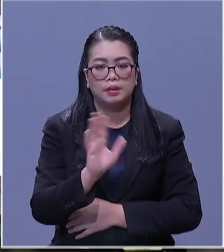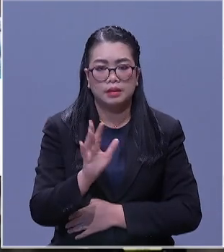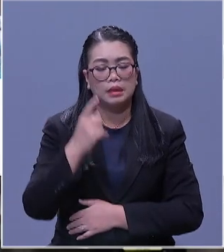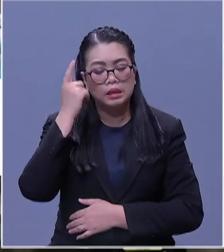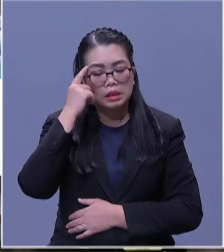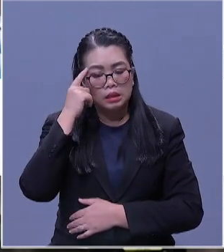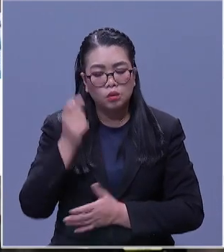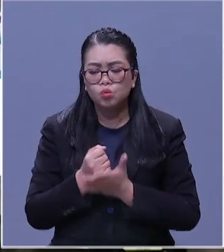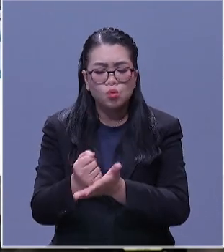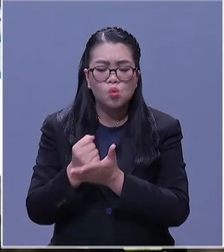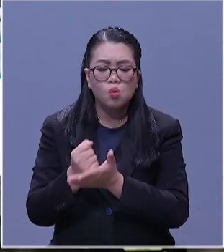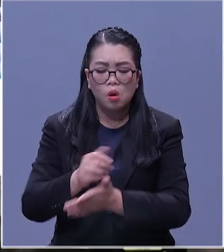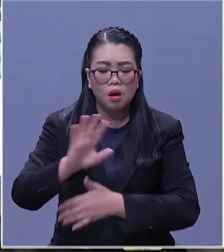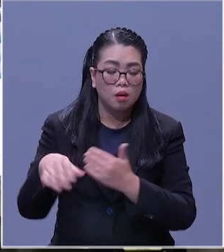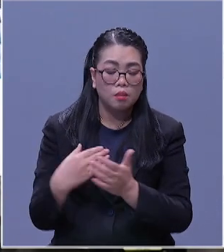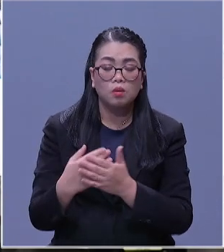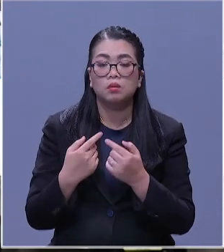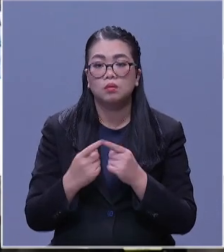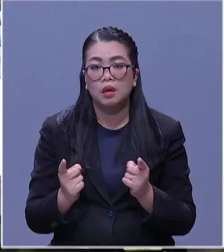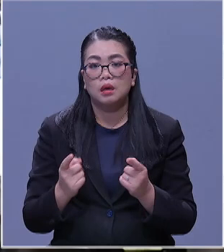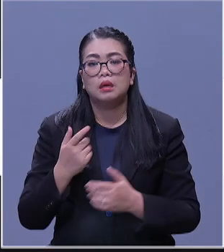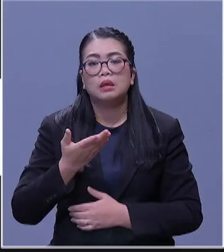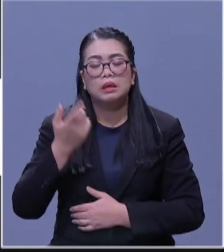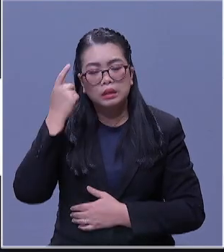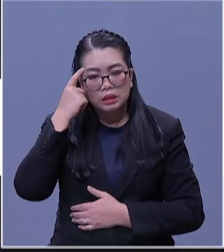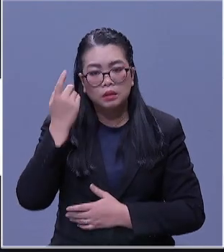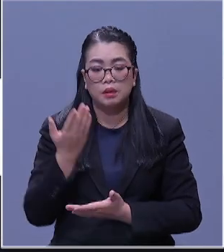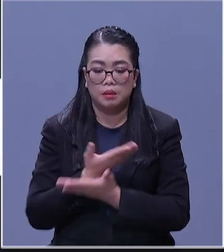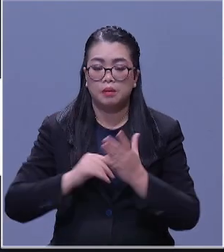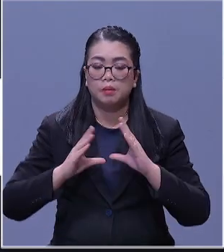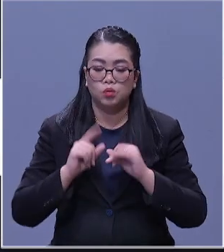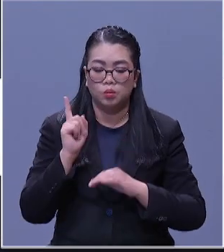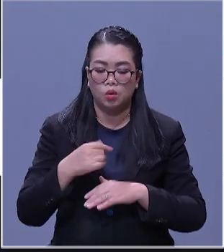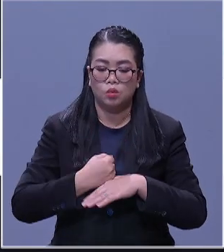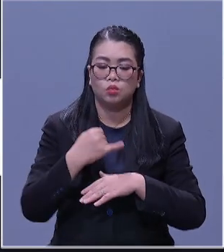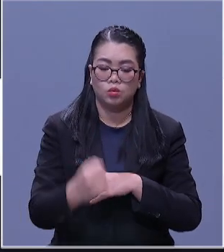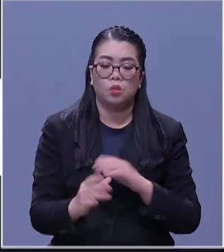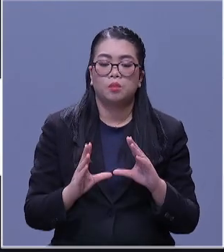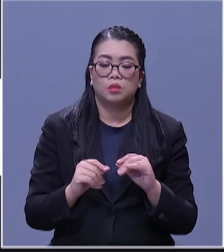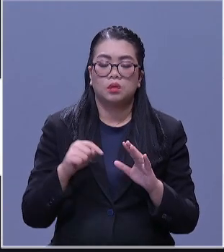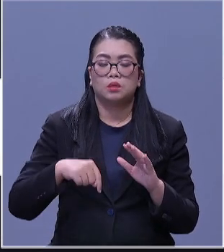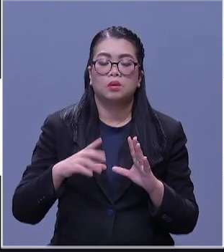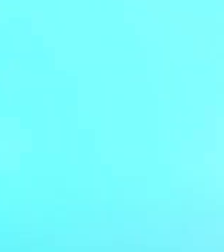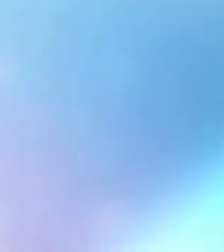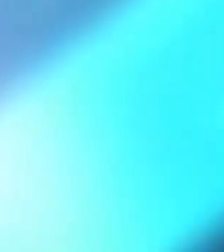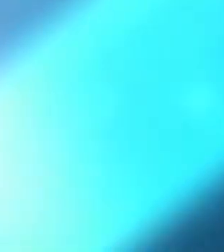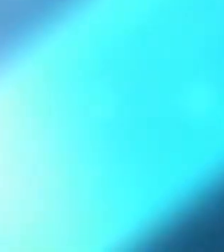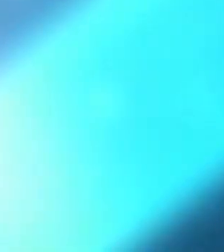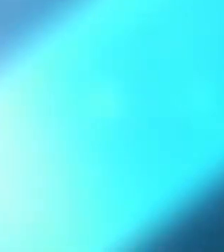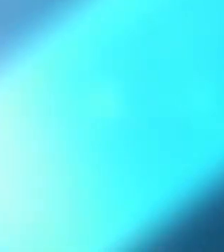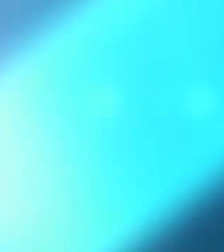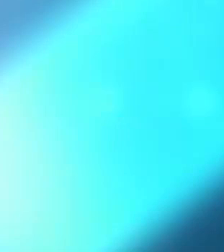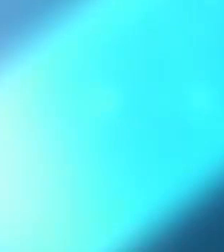ตะแบงช่วยกันไปทุกเรื่องแต่อย่างไรก็ตามเชื่อว่าเมื่อมีการประชุมแล้วก็ควรจบในที่ประชุมมองแบบนี้ออติดตาม